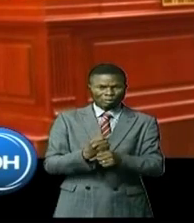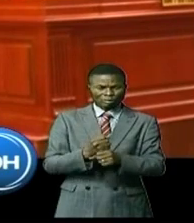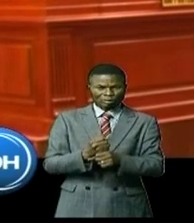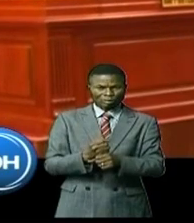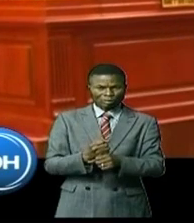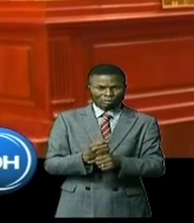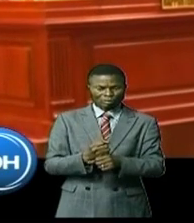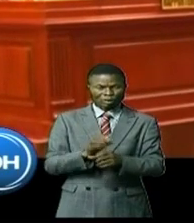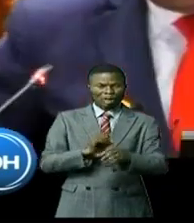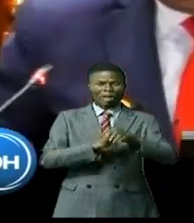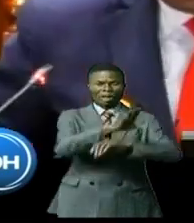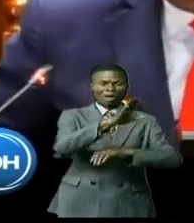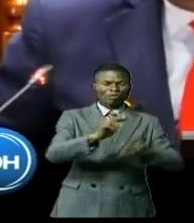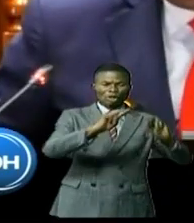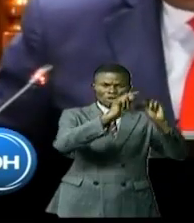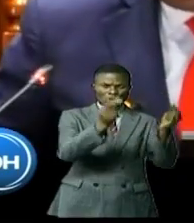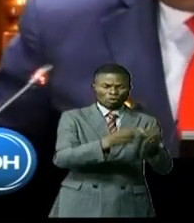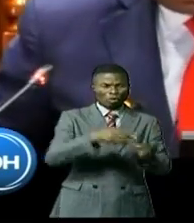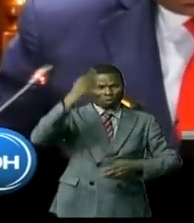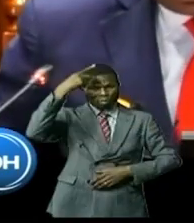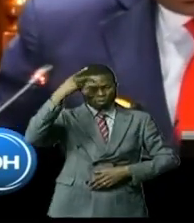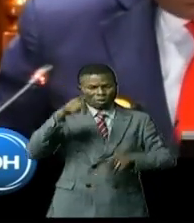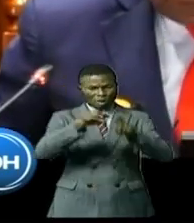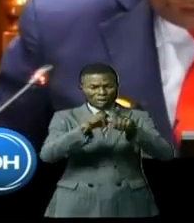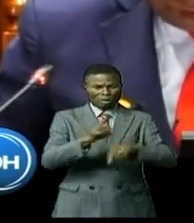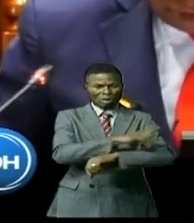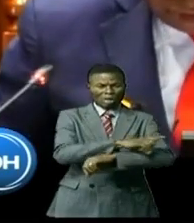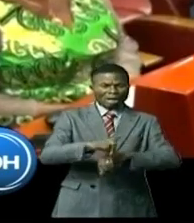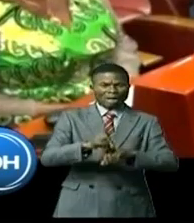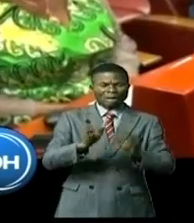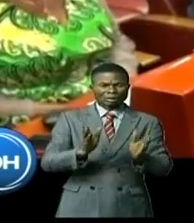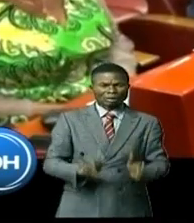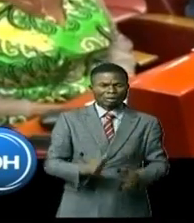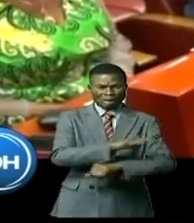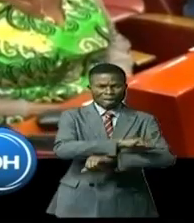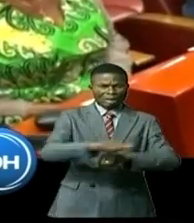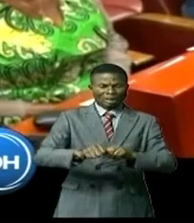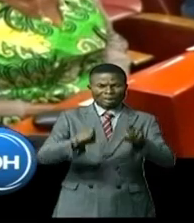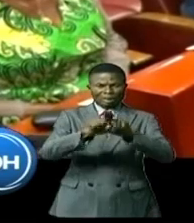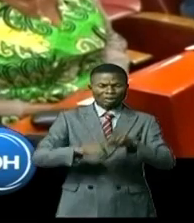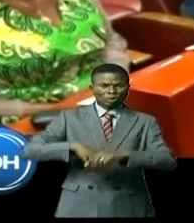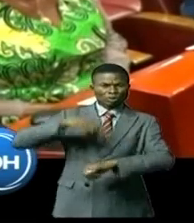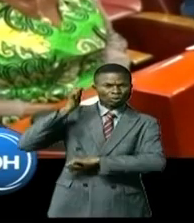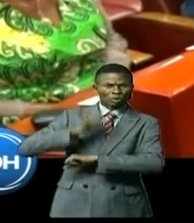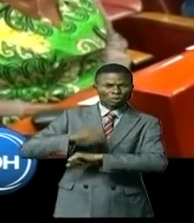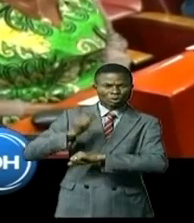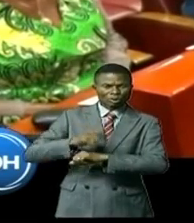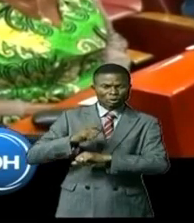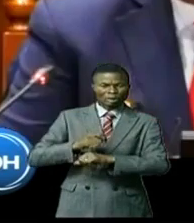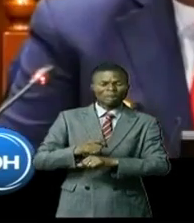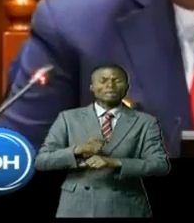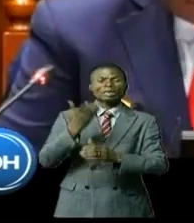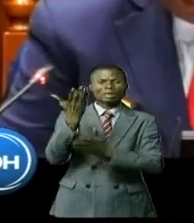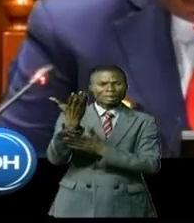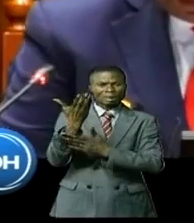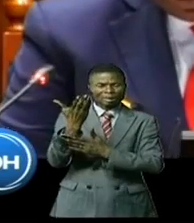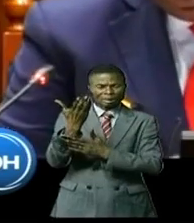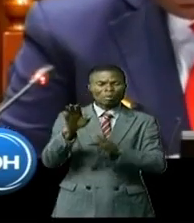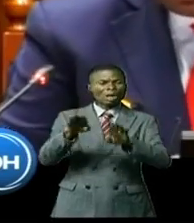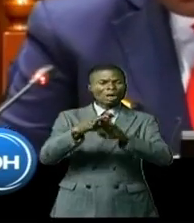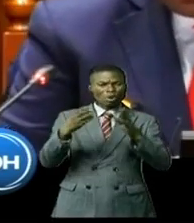à la Commission politique, administrative et juridique. Les amendements sont